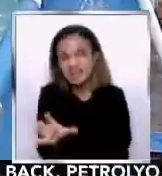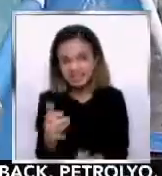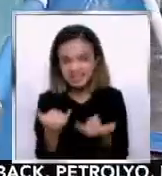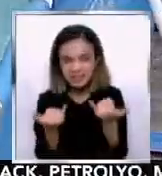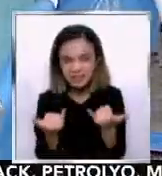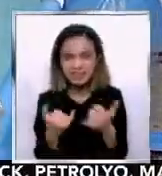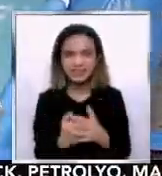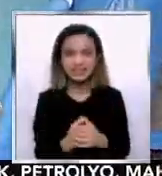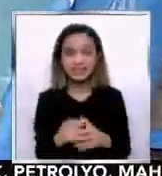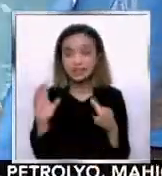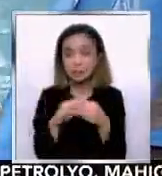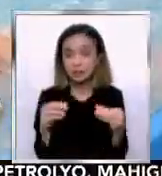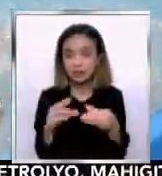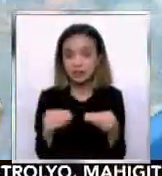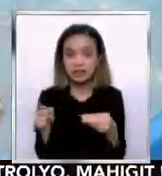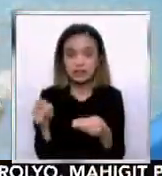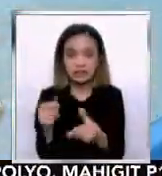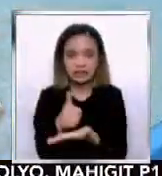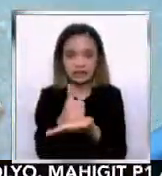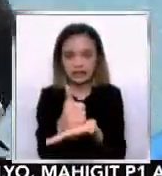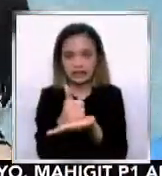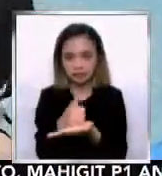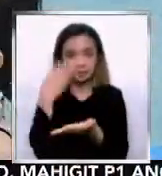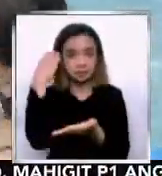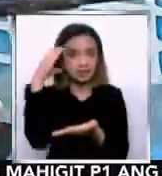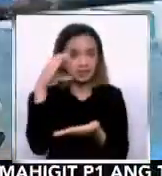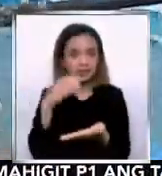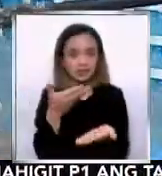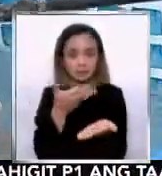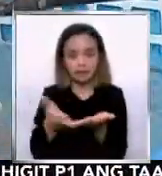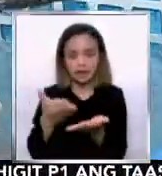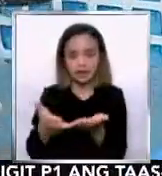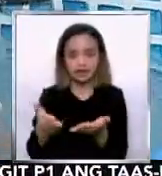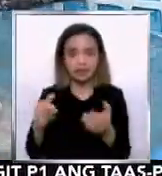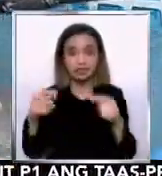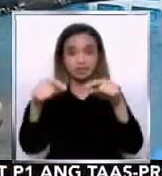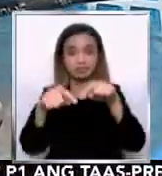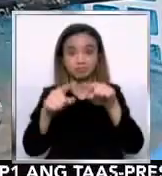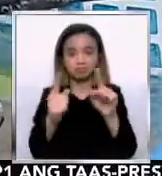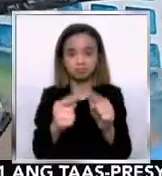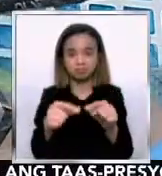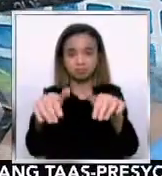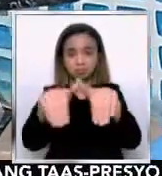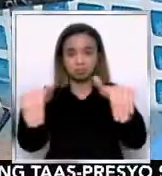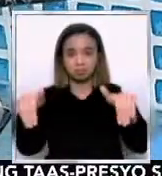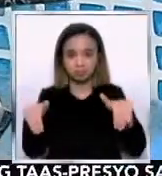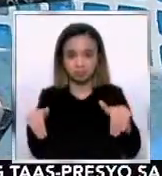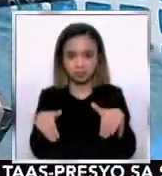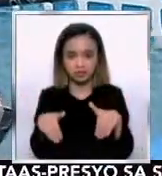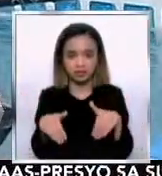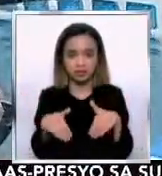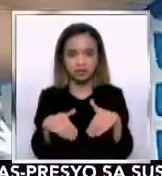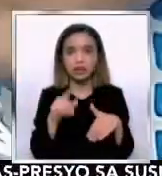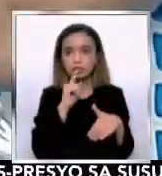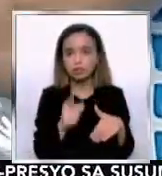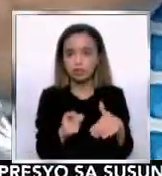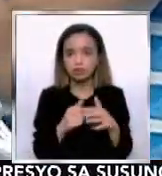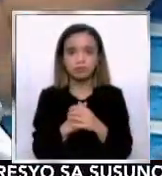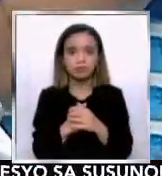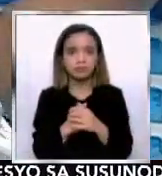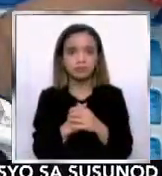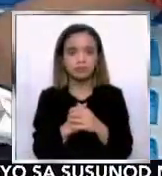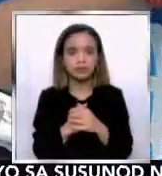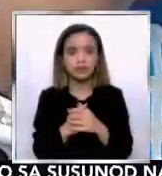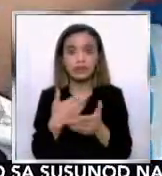nila, tulong-tulong silang magpipinsang bumili ng pool. Yung nagpasko po dito, namasko kami. Sila